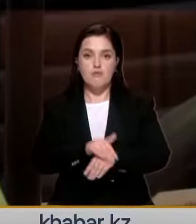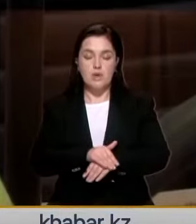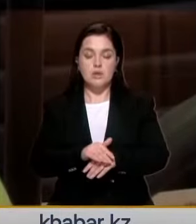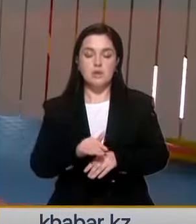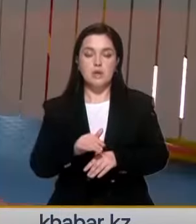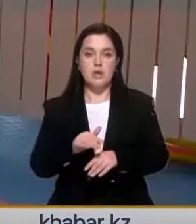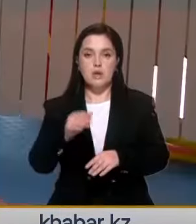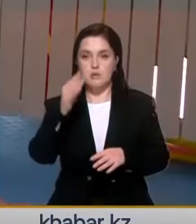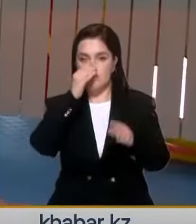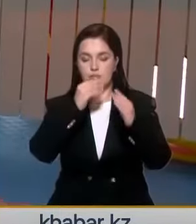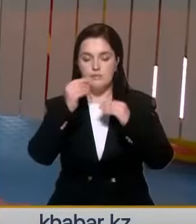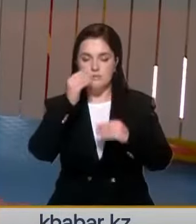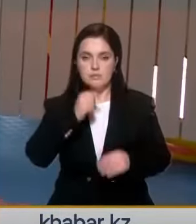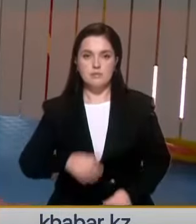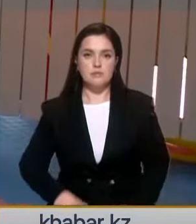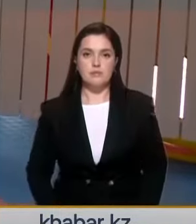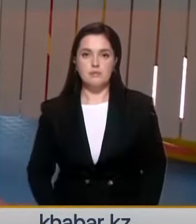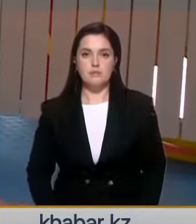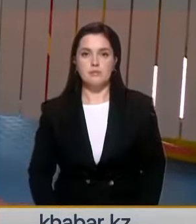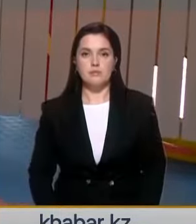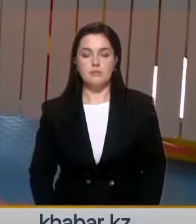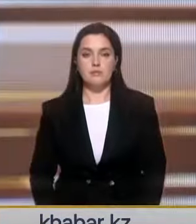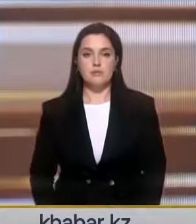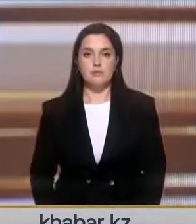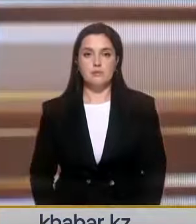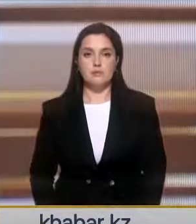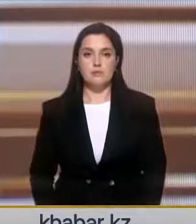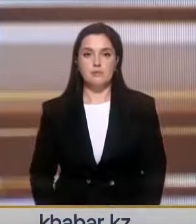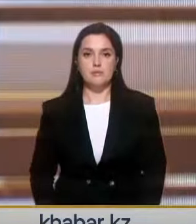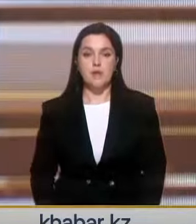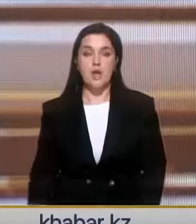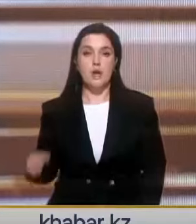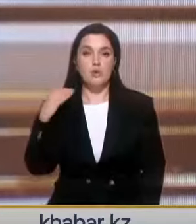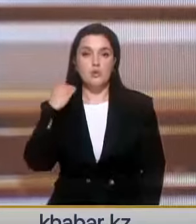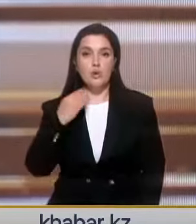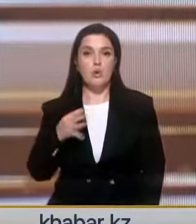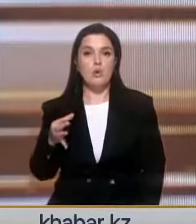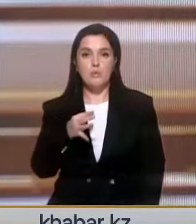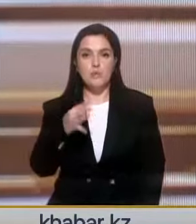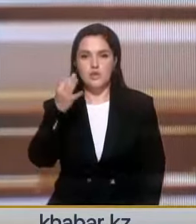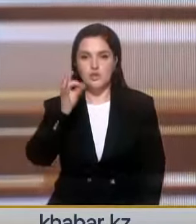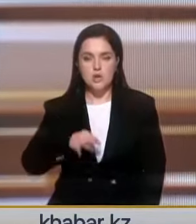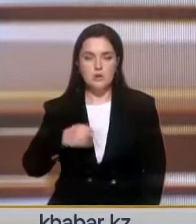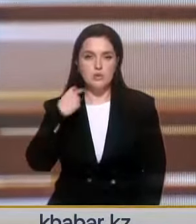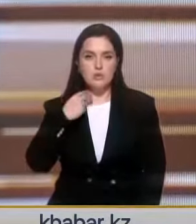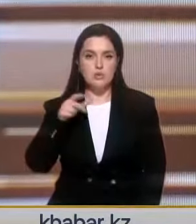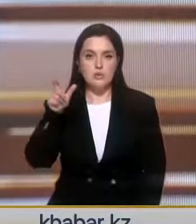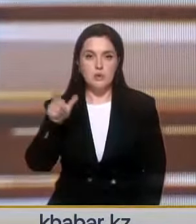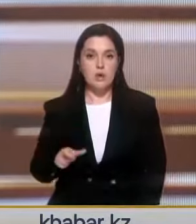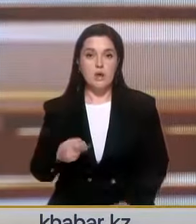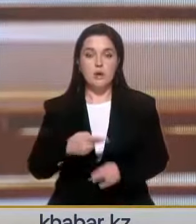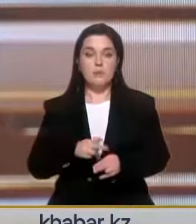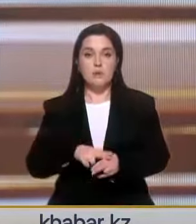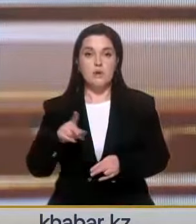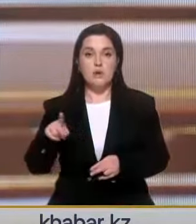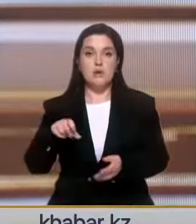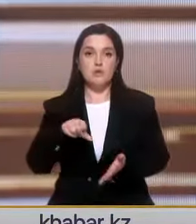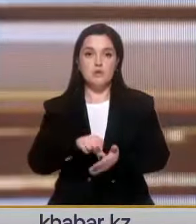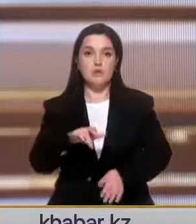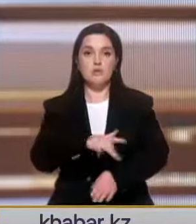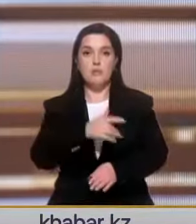бе генова мирам Бека Ильда Хабар в туркестанской области всё чаще осуждённые находящиеся на учёте службы